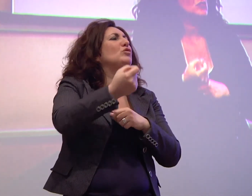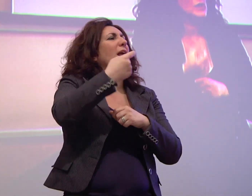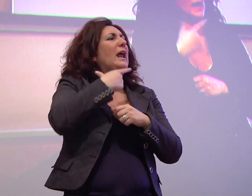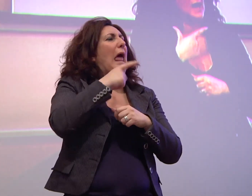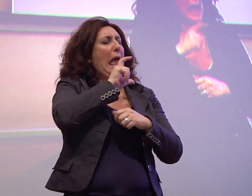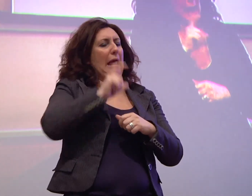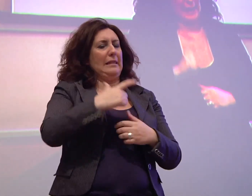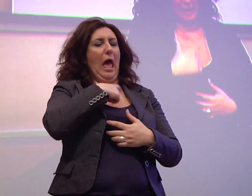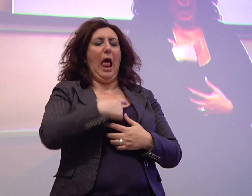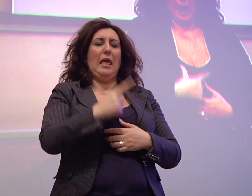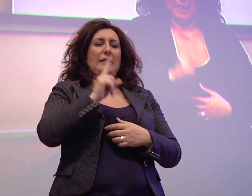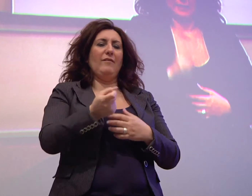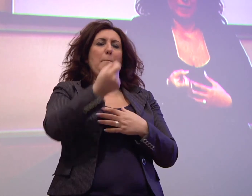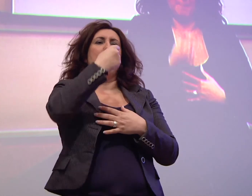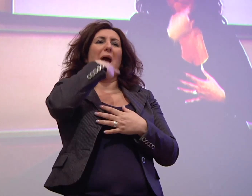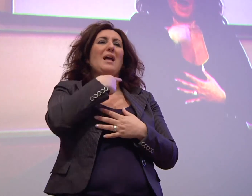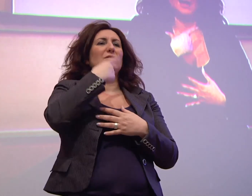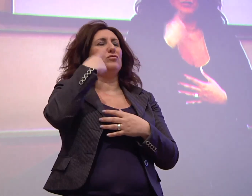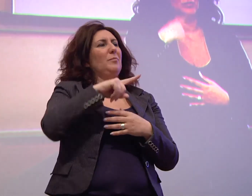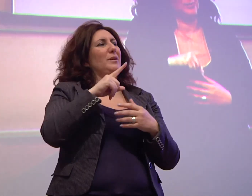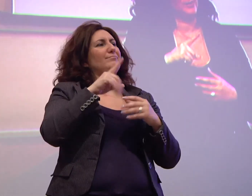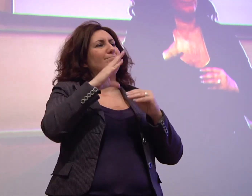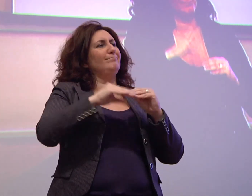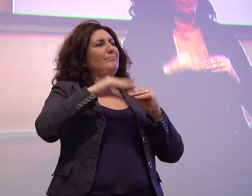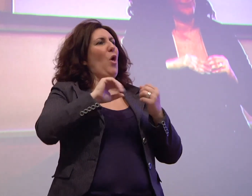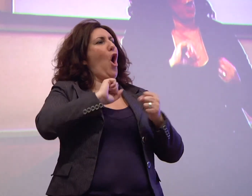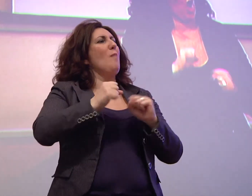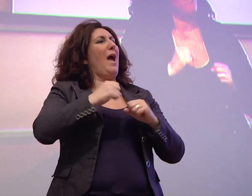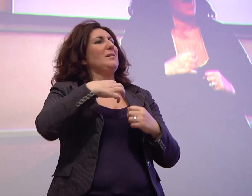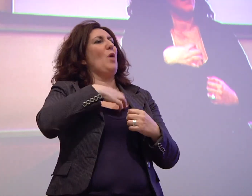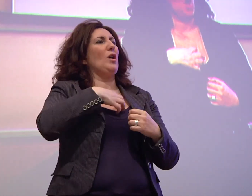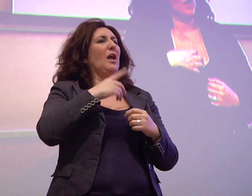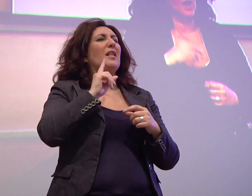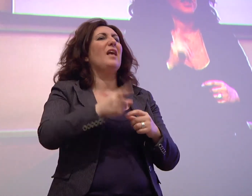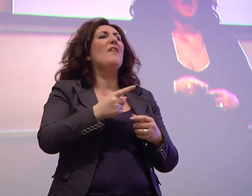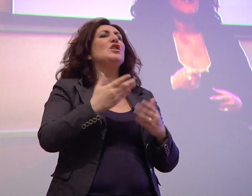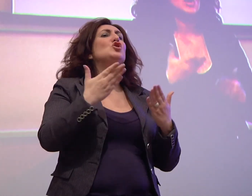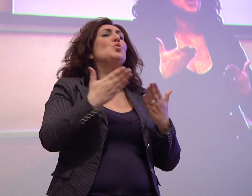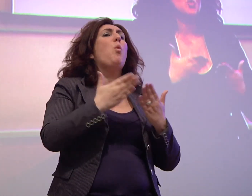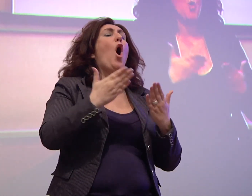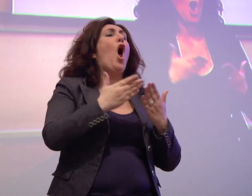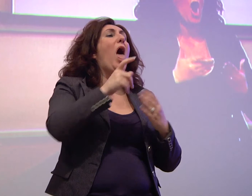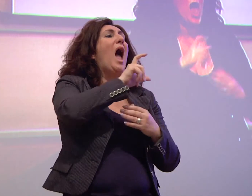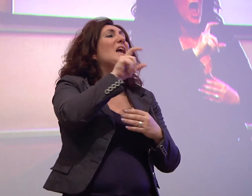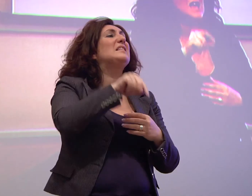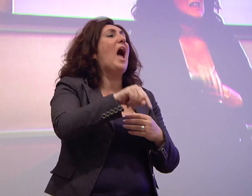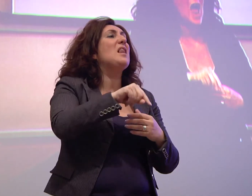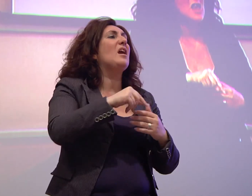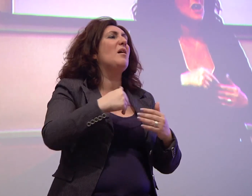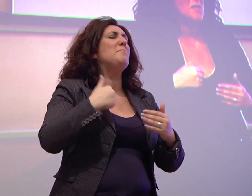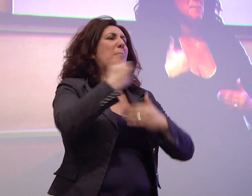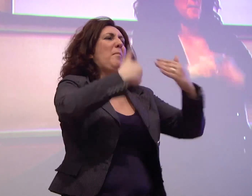morale è ridare autorevolezza alla scuola italiana. Una scuola che debba essere pienamente